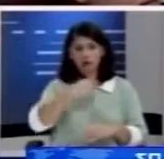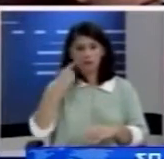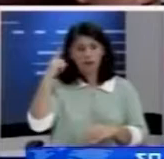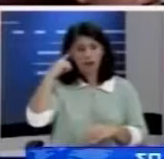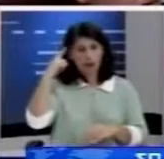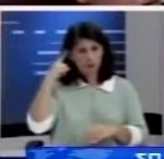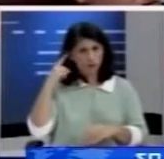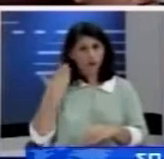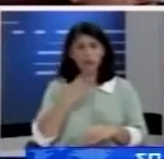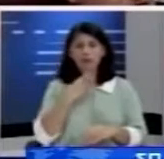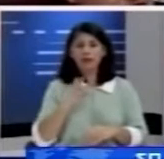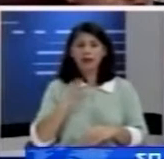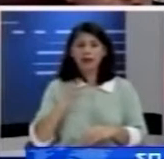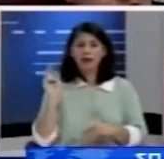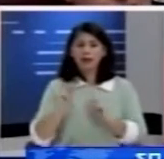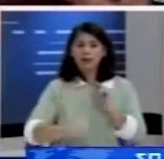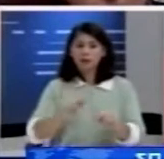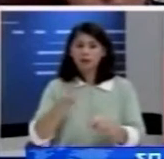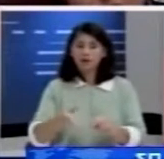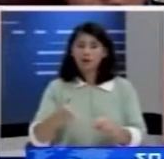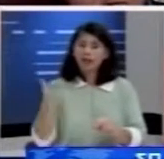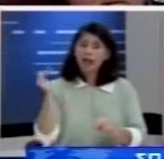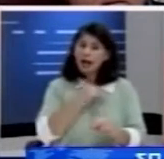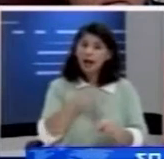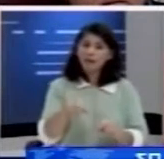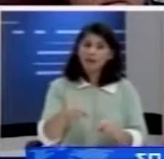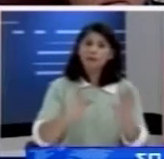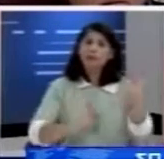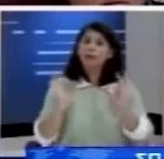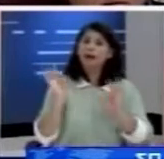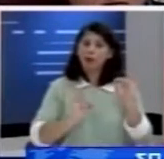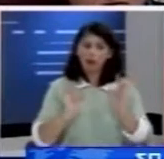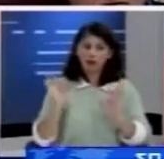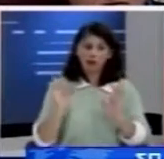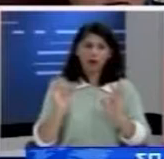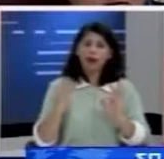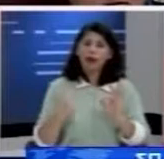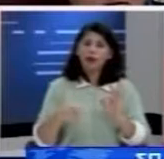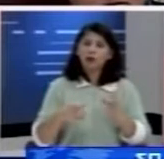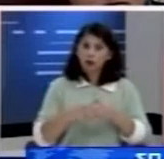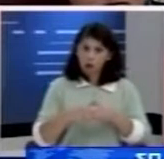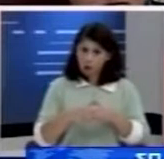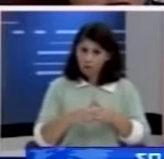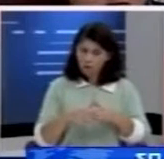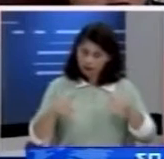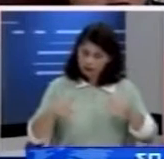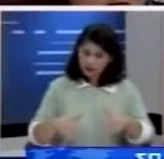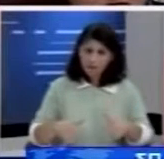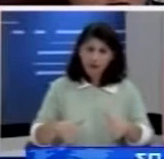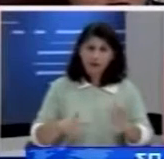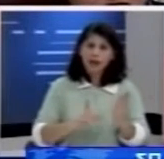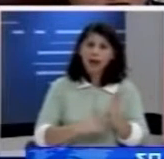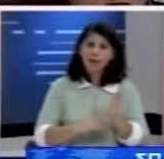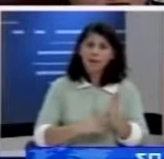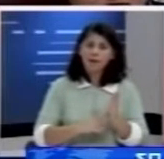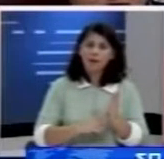άποψη, επειδή η ψήφος αυτή είχε άμεση σχέση με το Μακεδονικό, ήταν ότι το κόμμα μου, για να είναι συνεπές, έπρεπε